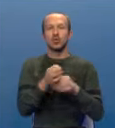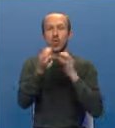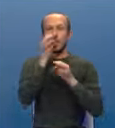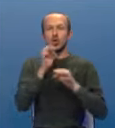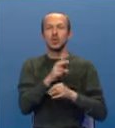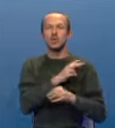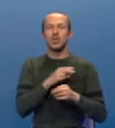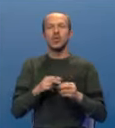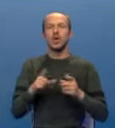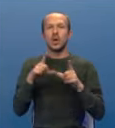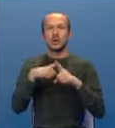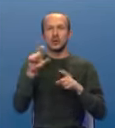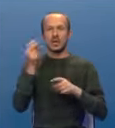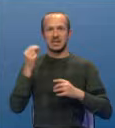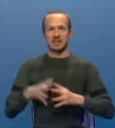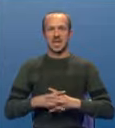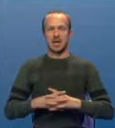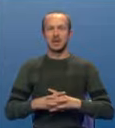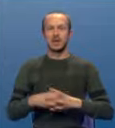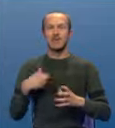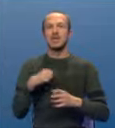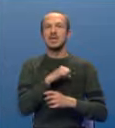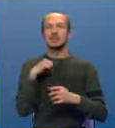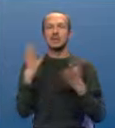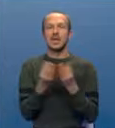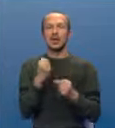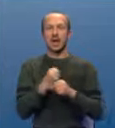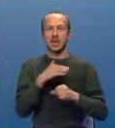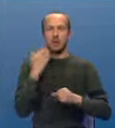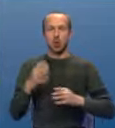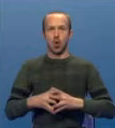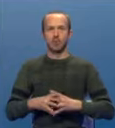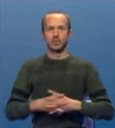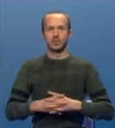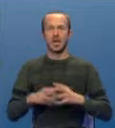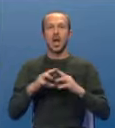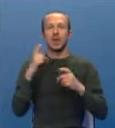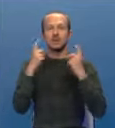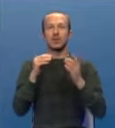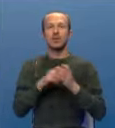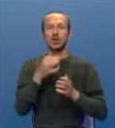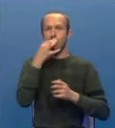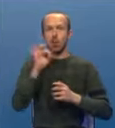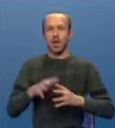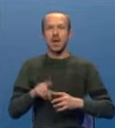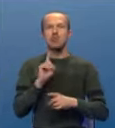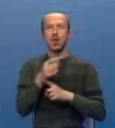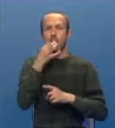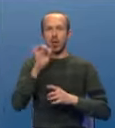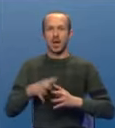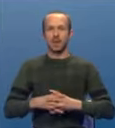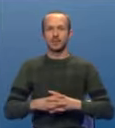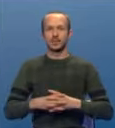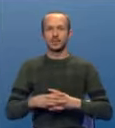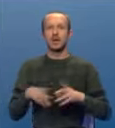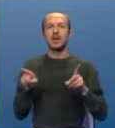liječenju imaju na UKC-u Republike Srpske. Mi smo svi zajedno radili puno, ali smatramo da može bolje, da mora bolje. Evo,